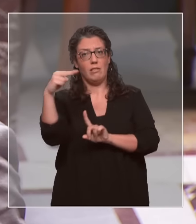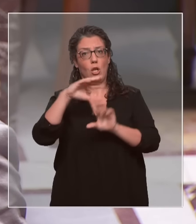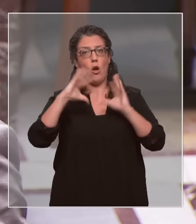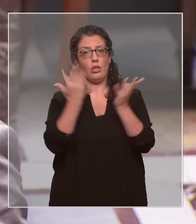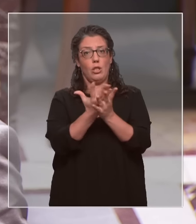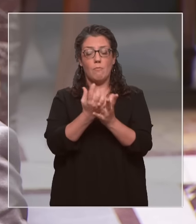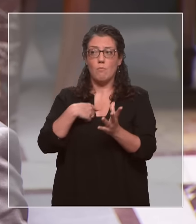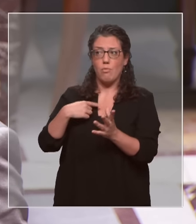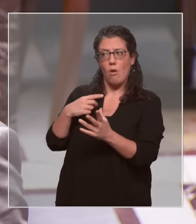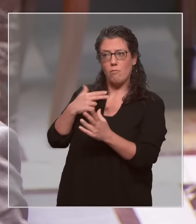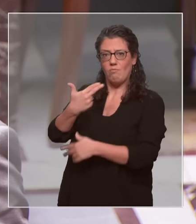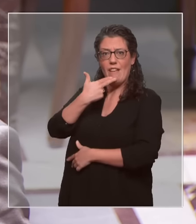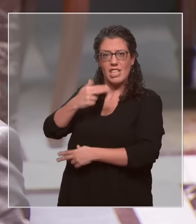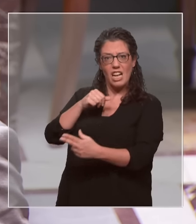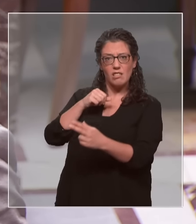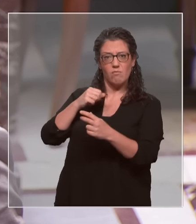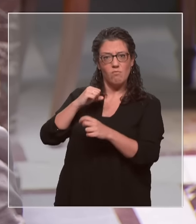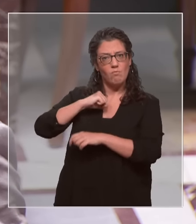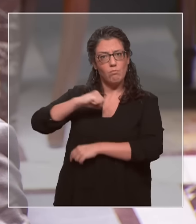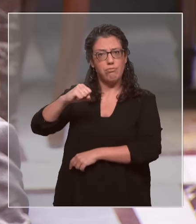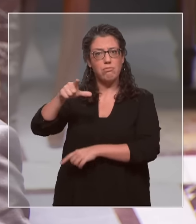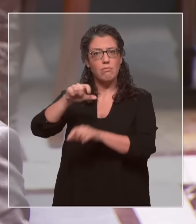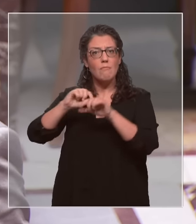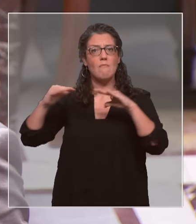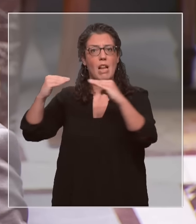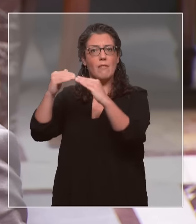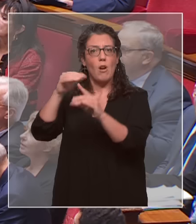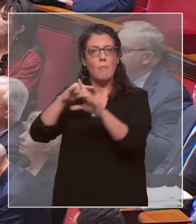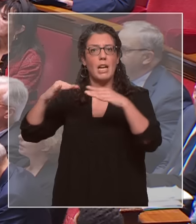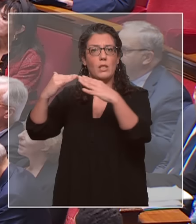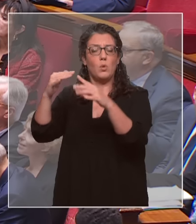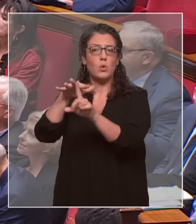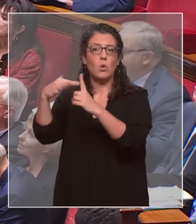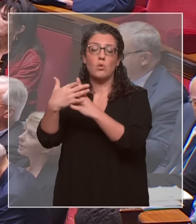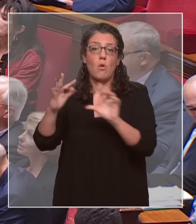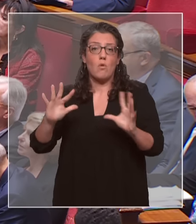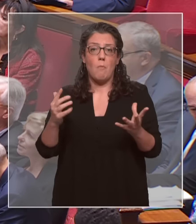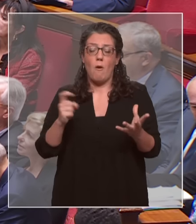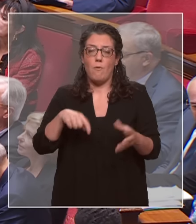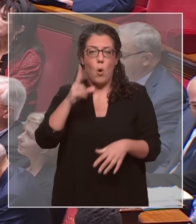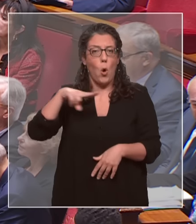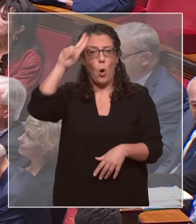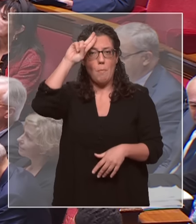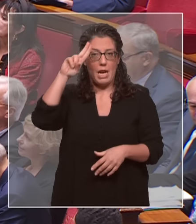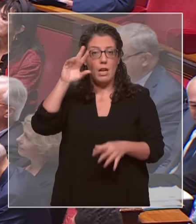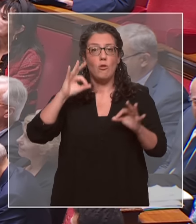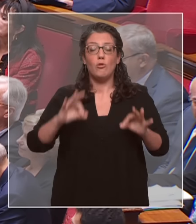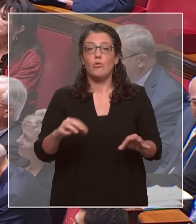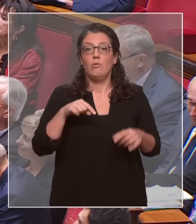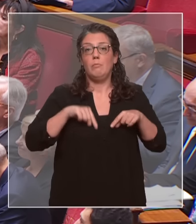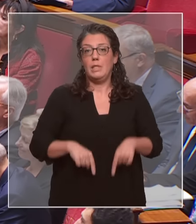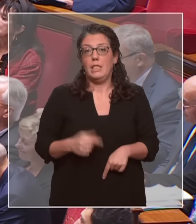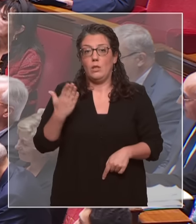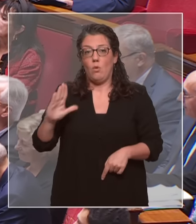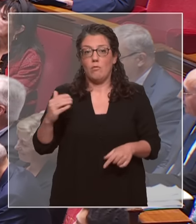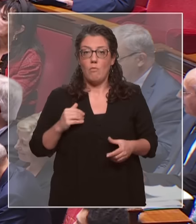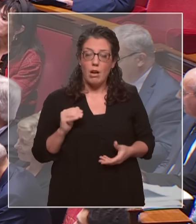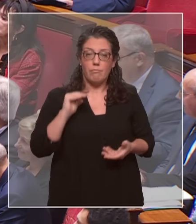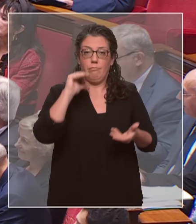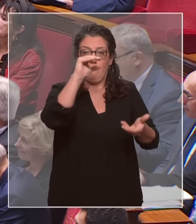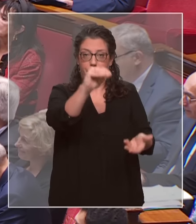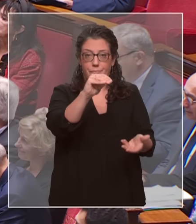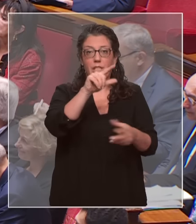il faut que ce sujet soit porté au niveau européen. Je l'apporterai au Conseil des ministres des Sports et de la Jeunesse, auquel je me rendrai